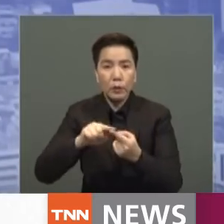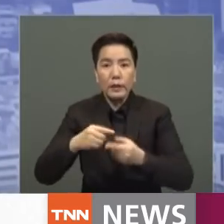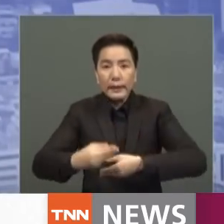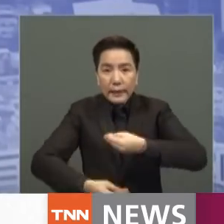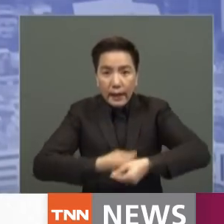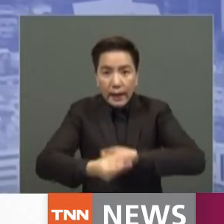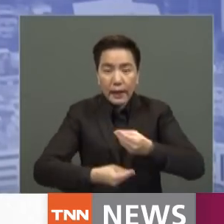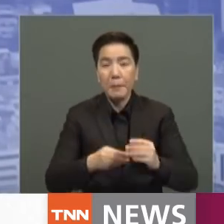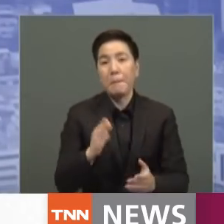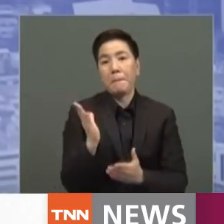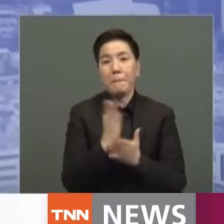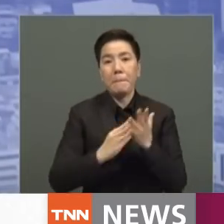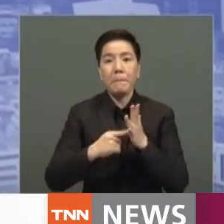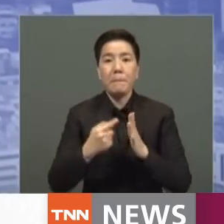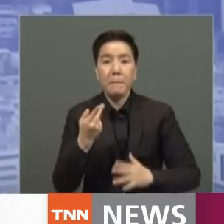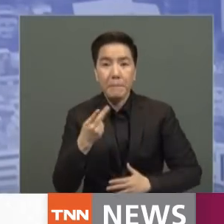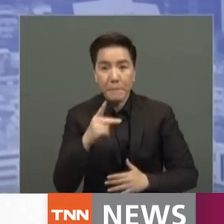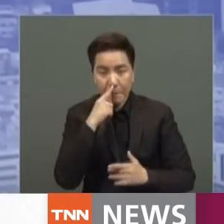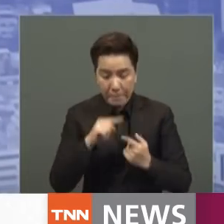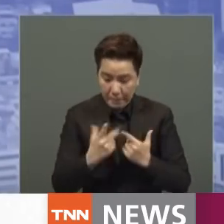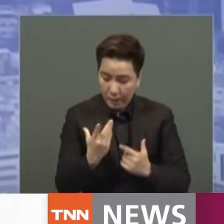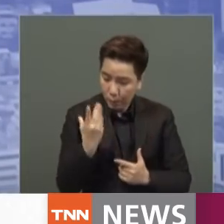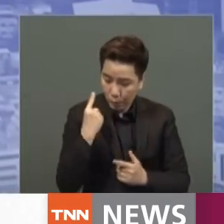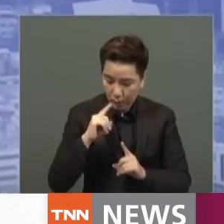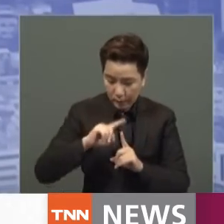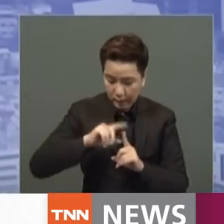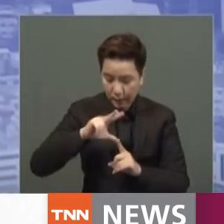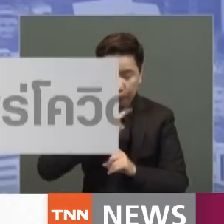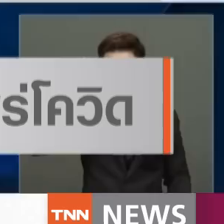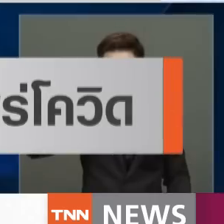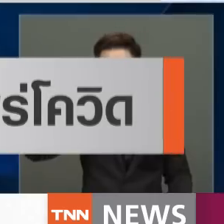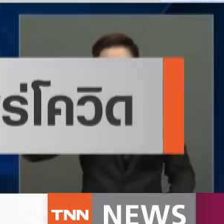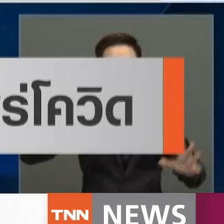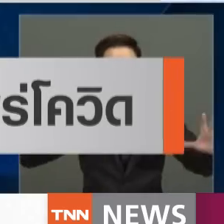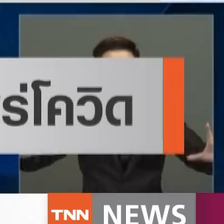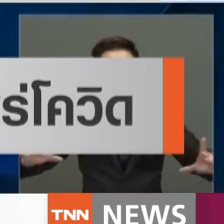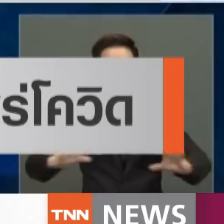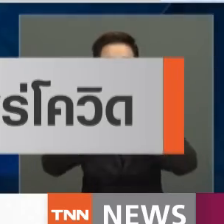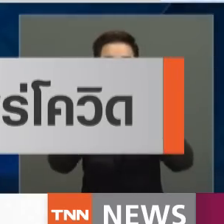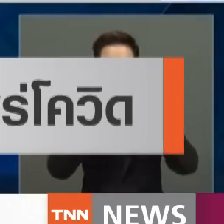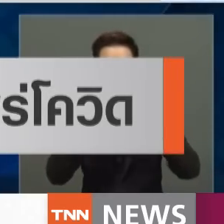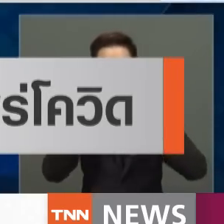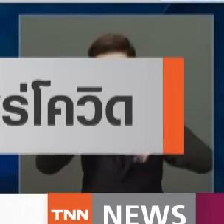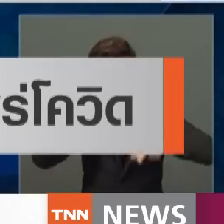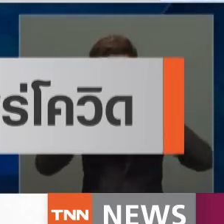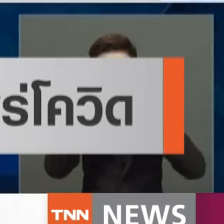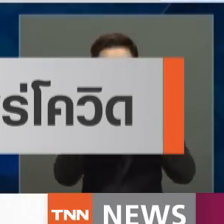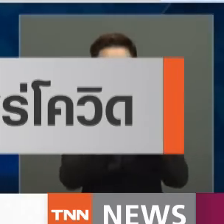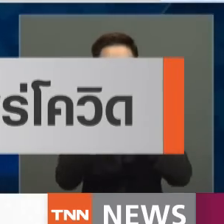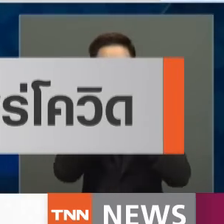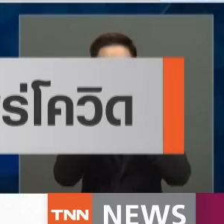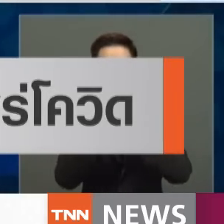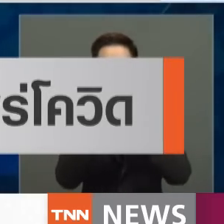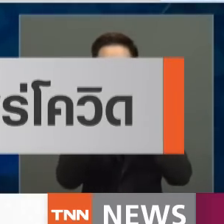หลายๆคนให้ความสนใจแล้วก็เป็นห่วงกันอยู่โดยทางแพทย์หญิงอภิสมัยศรีรังสรรค์นะครับผู้ช่วยโฆษกสบค.มีการแถลงรายละเอียดเกี่ยวกับคลัส